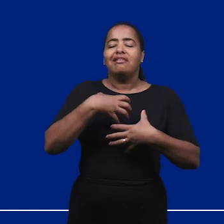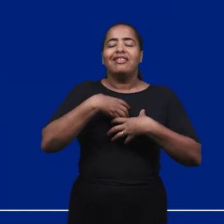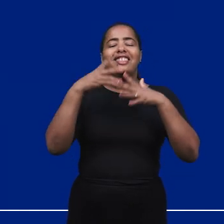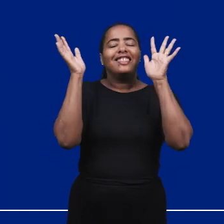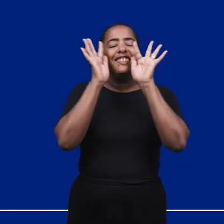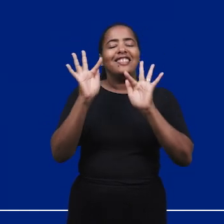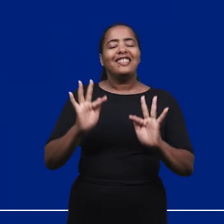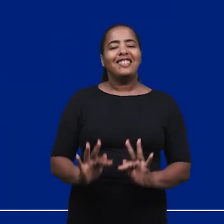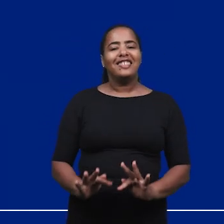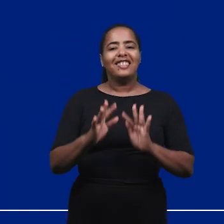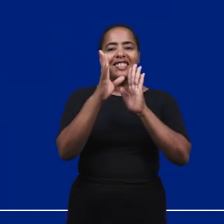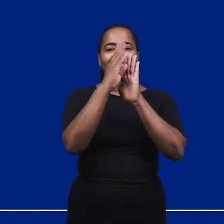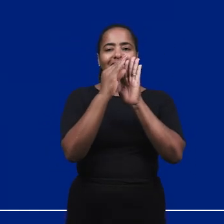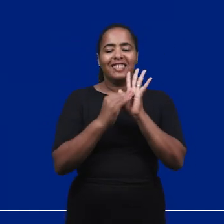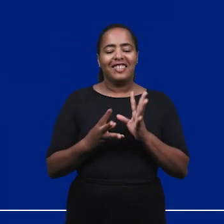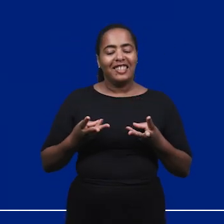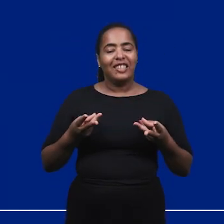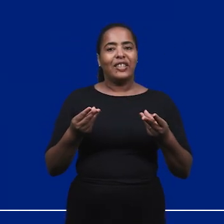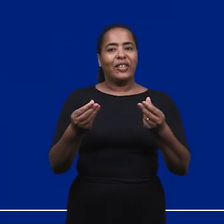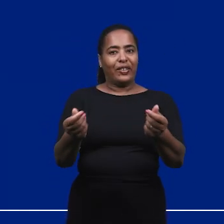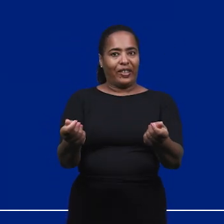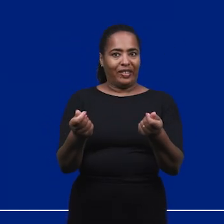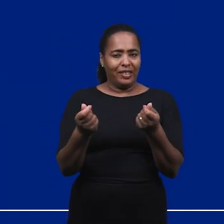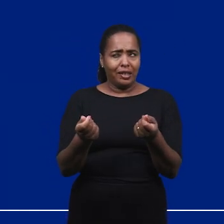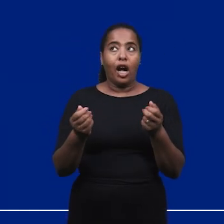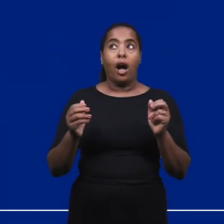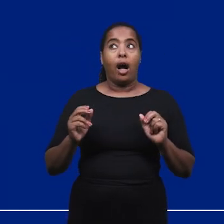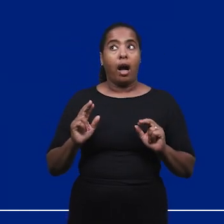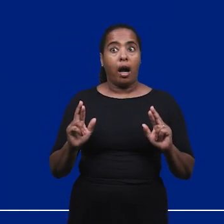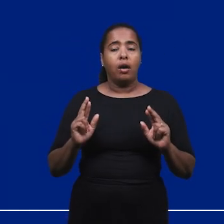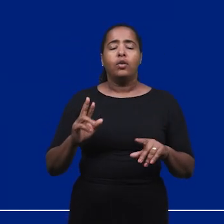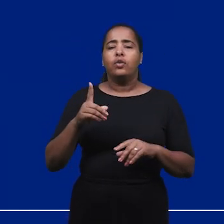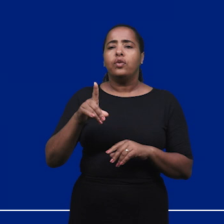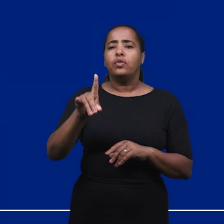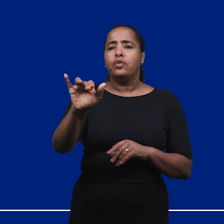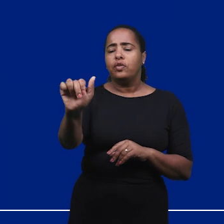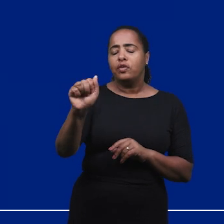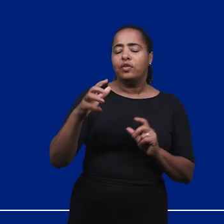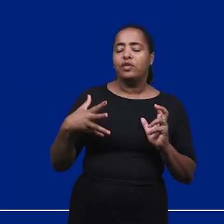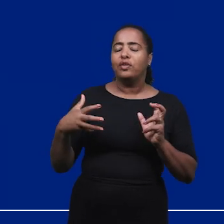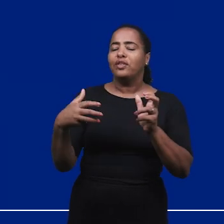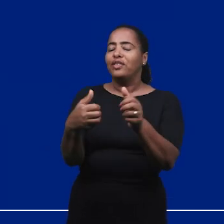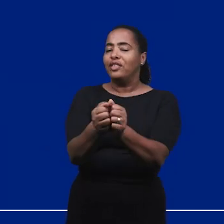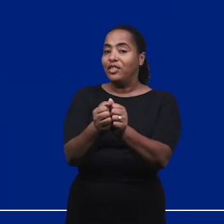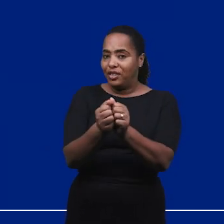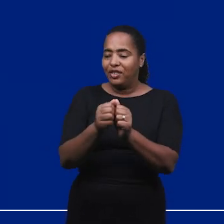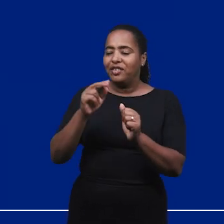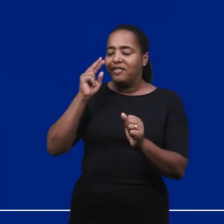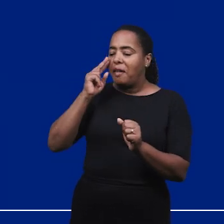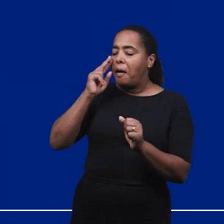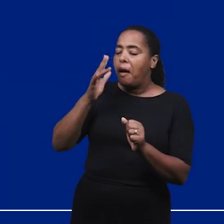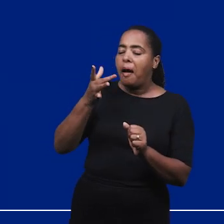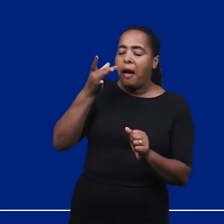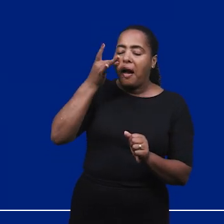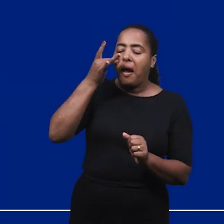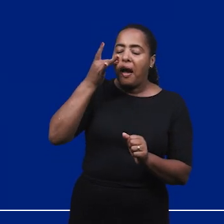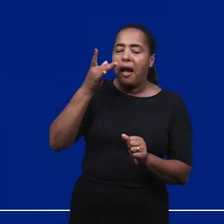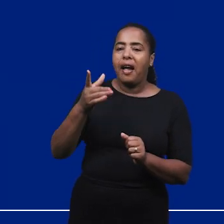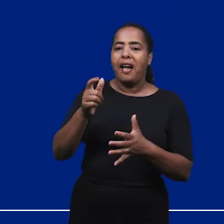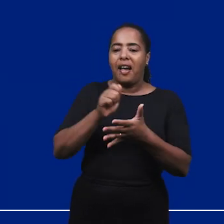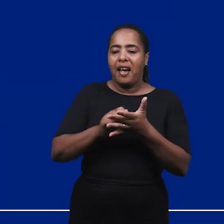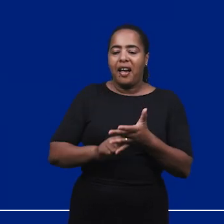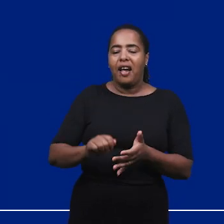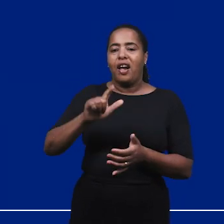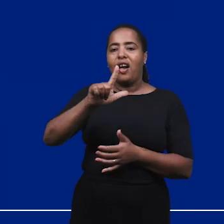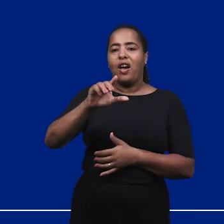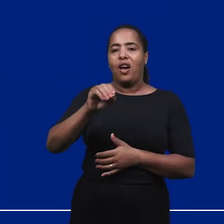Je l'accompagne toujours. Je me sens très heureux pour ce contenu de qualité et j'espère un jour pouvoir être là avec vous